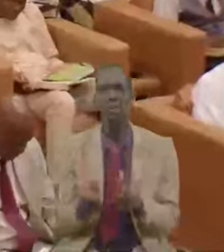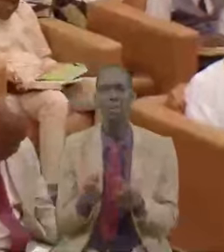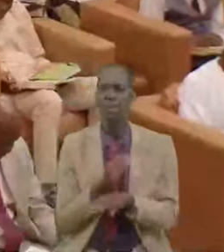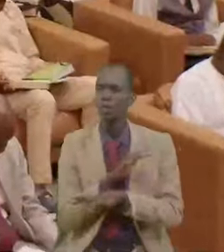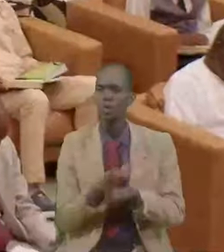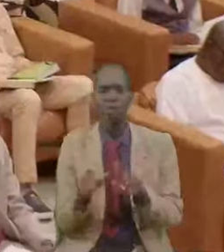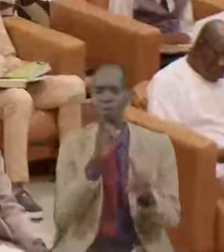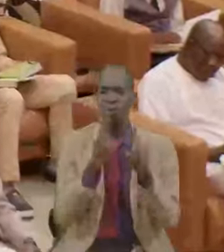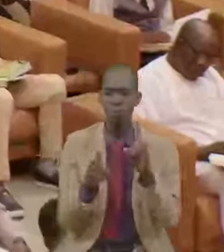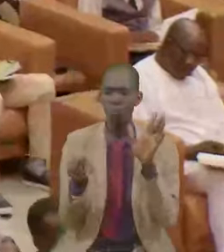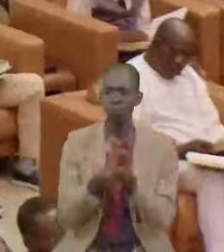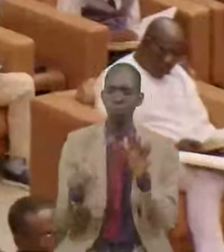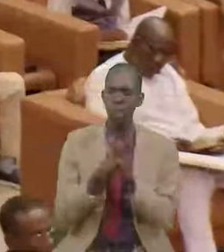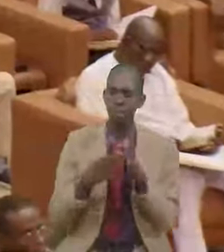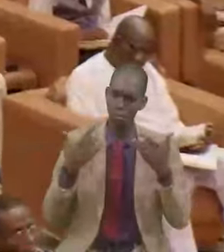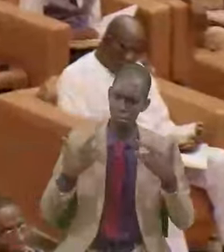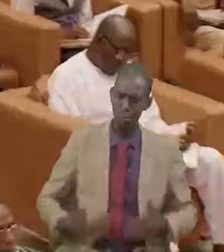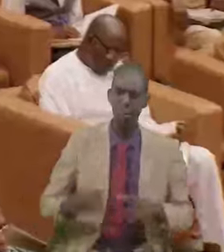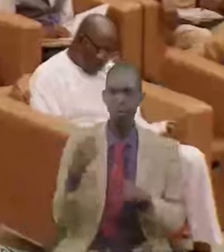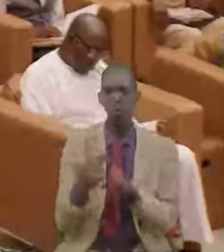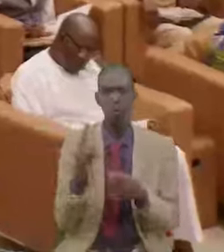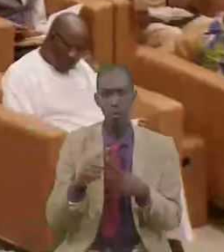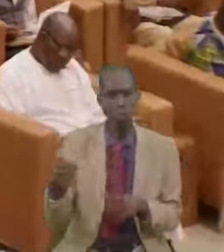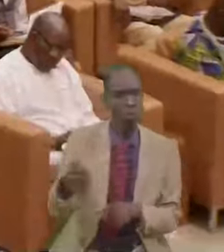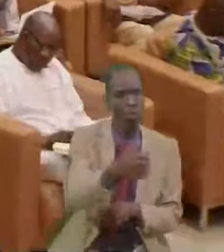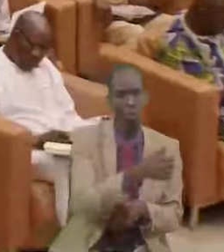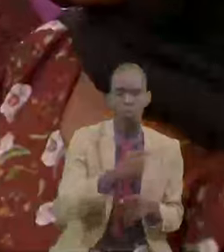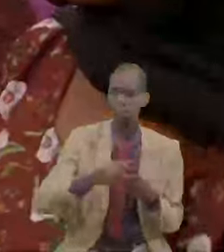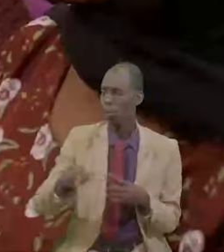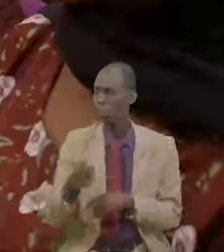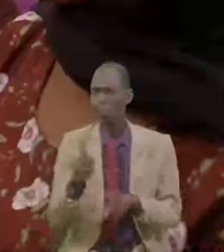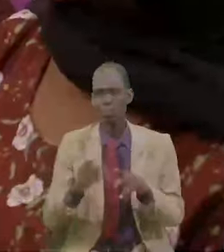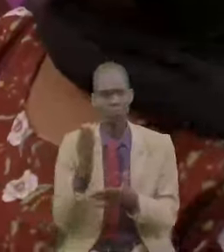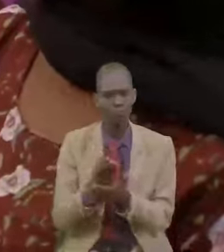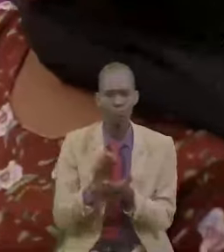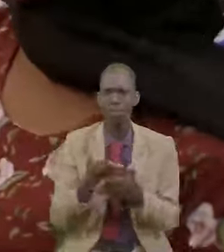Faut pas dire des paroles de découragement aux gens. « Montons. »